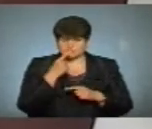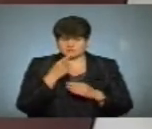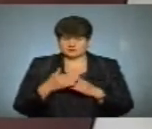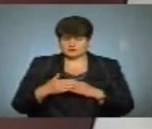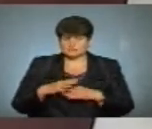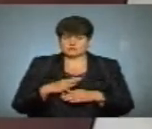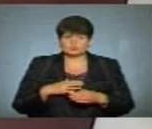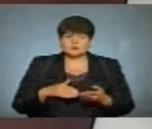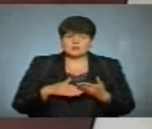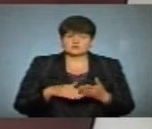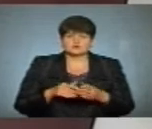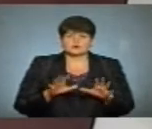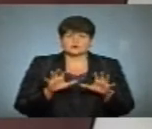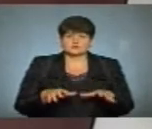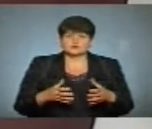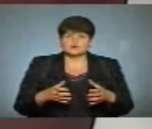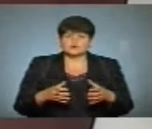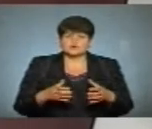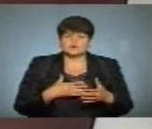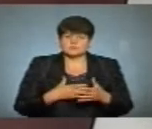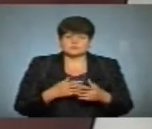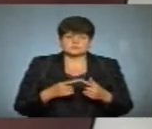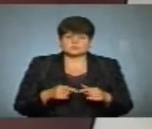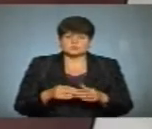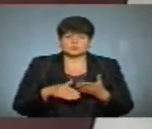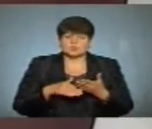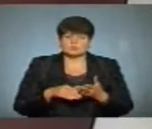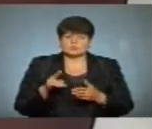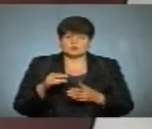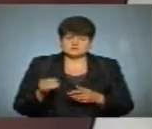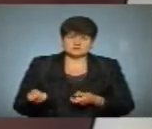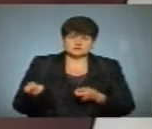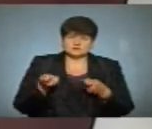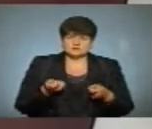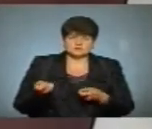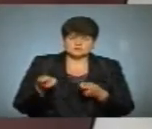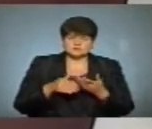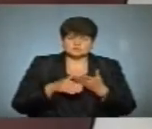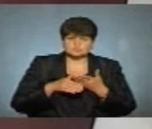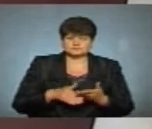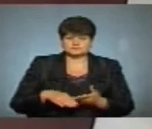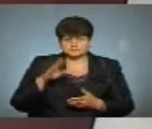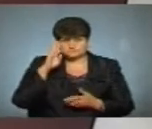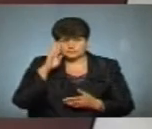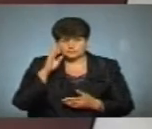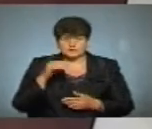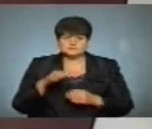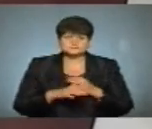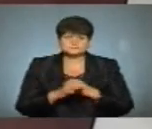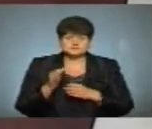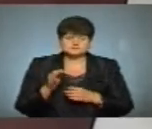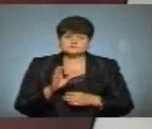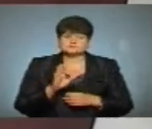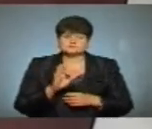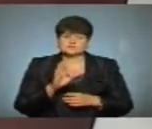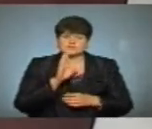була волонтеркою, головою громадської організації добровольців і возила допомогу бійцям російсько-української війни. У день дільничного